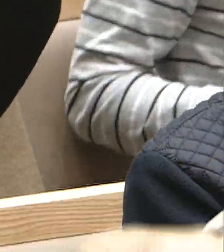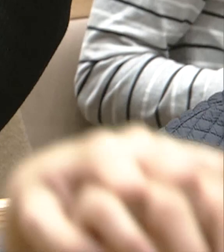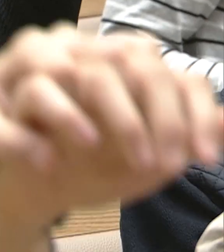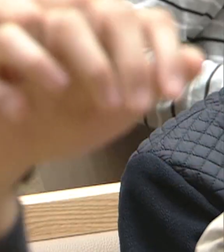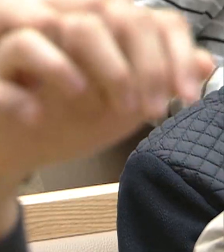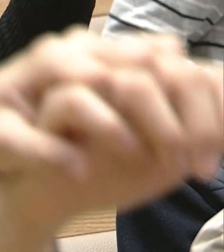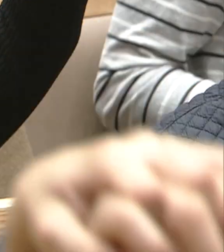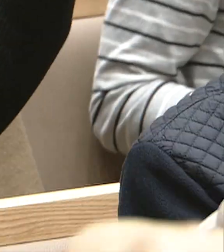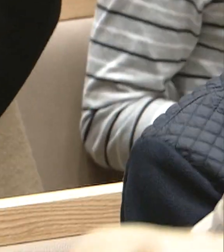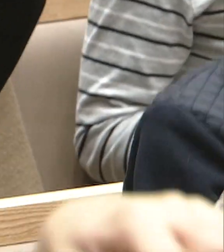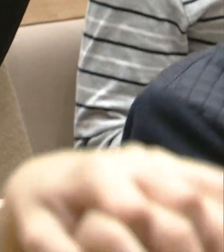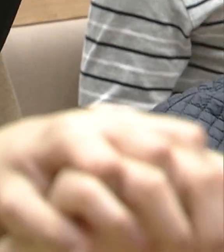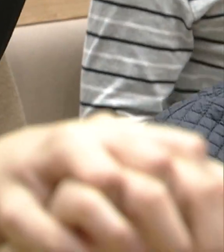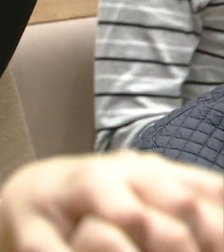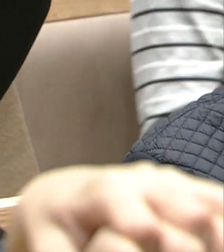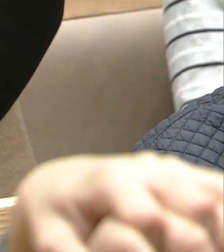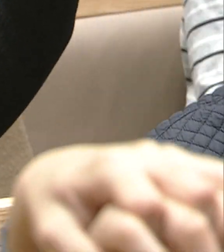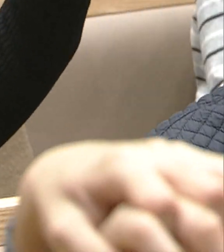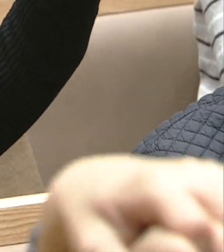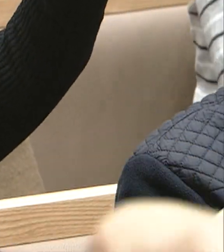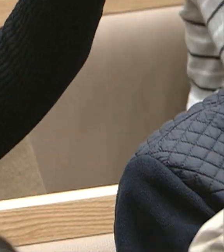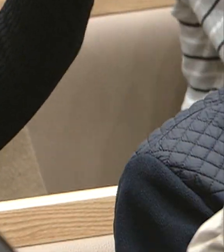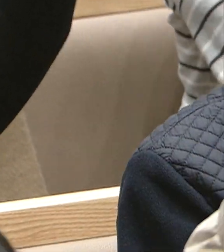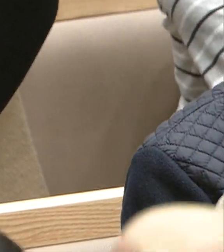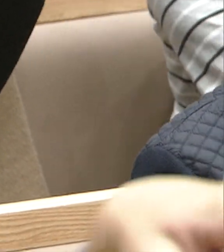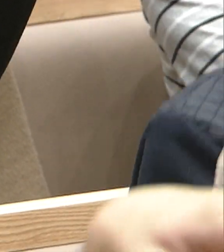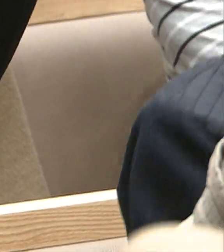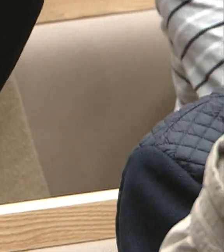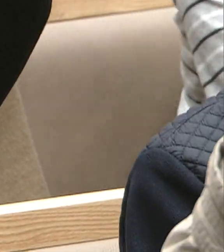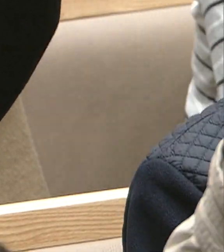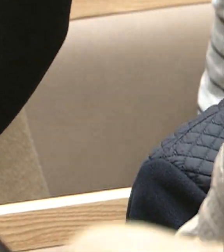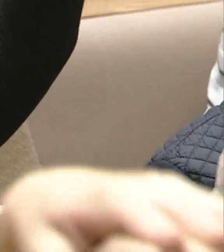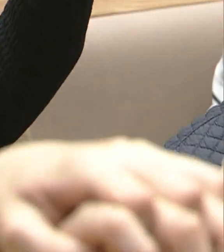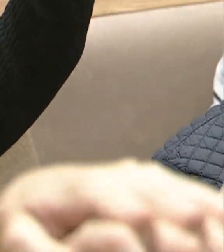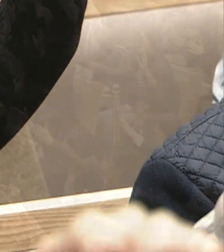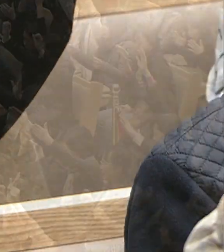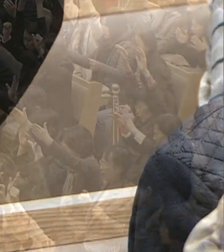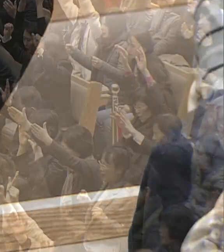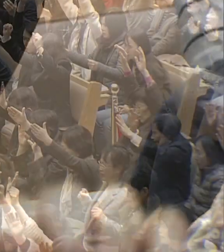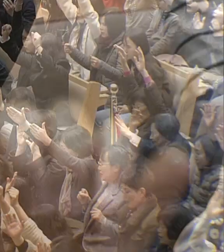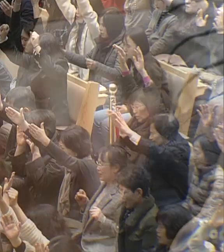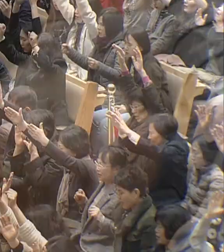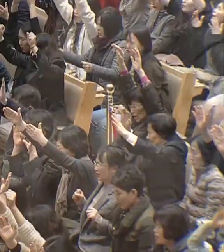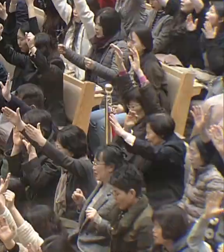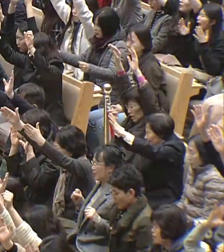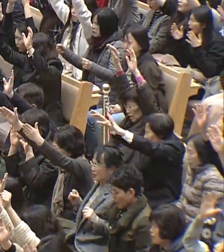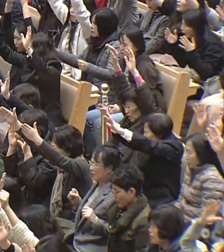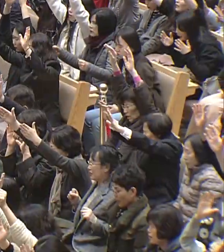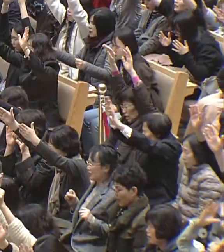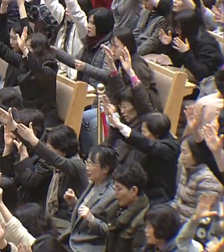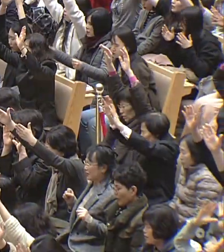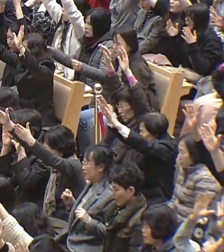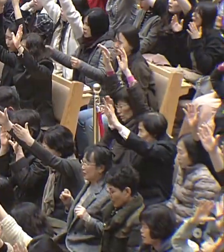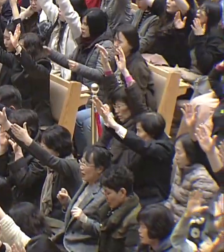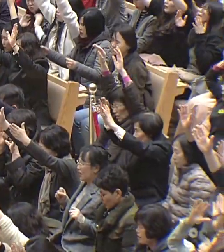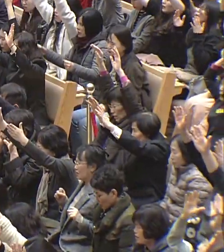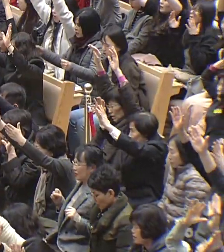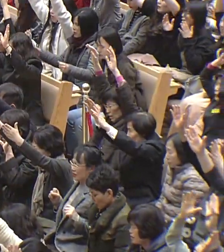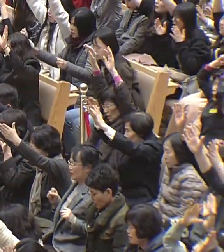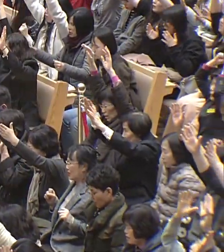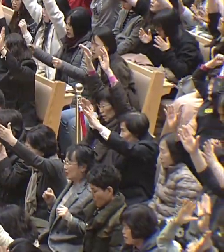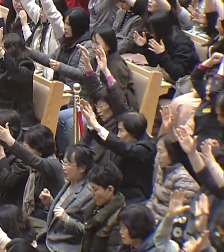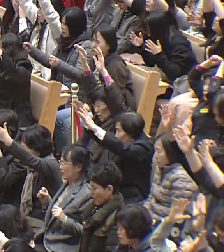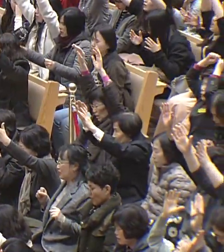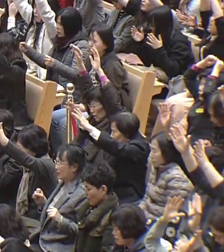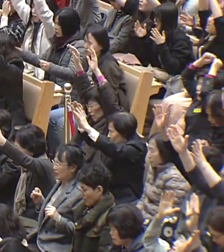주신 주님의 책임과 약속을 불행하며 스스로 죄 없다 스스로 괜찮다 아버지 하나님을 기만하고 아버지 하나님의